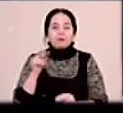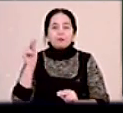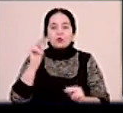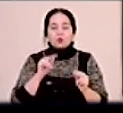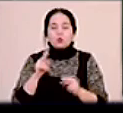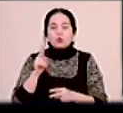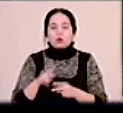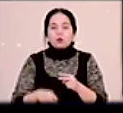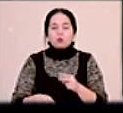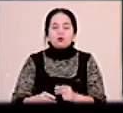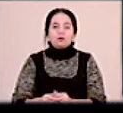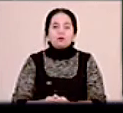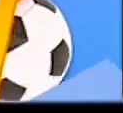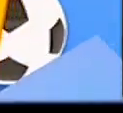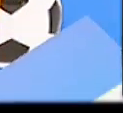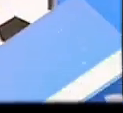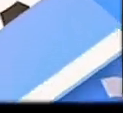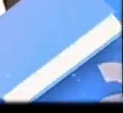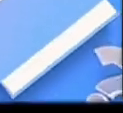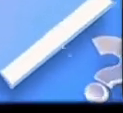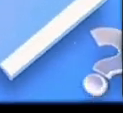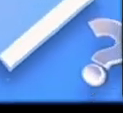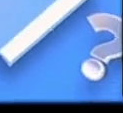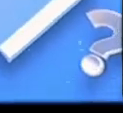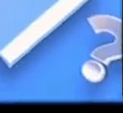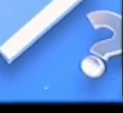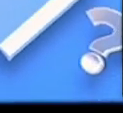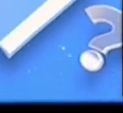Урок окончен.